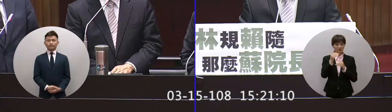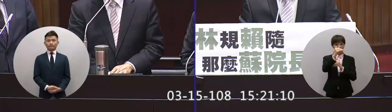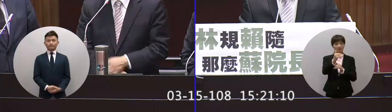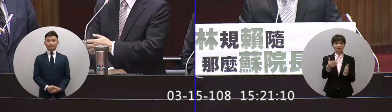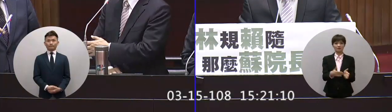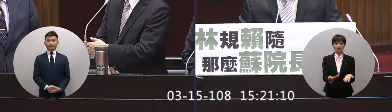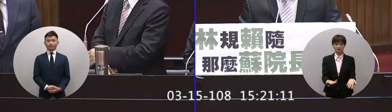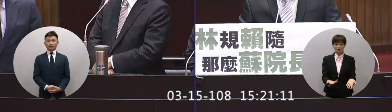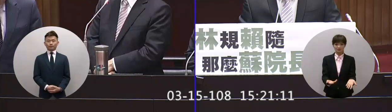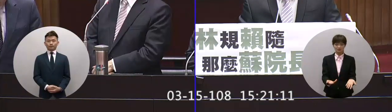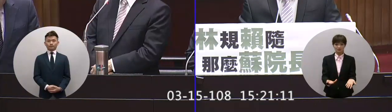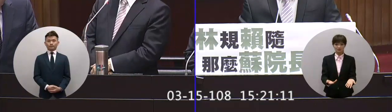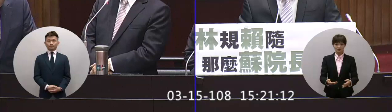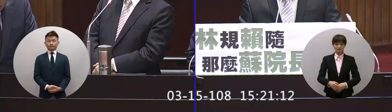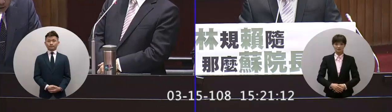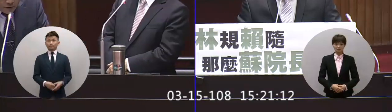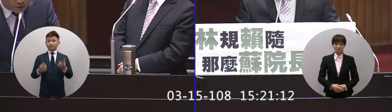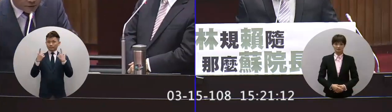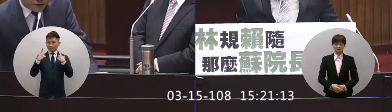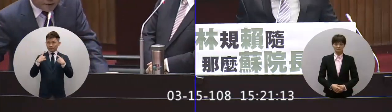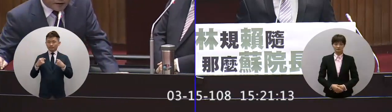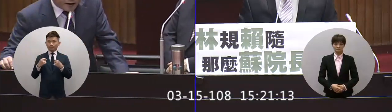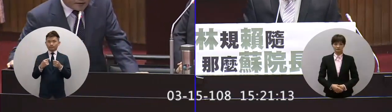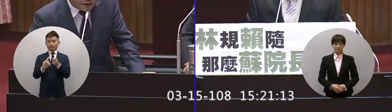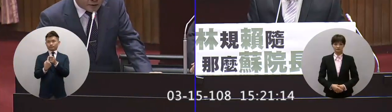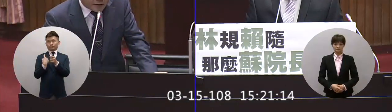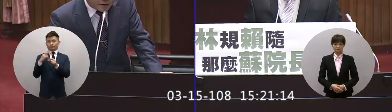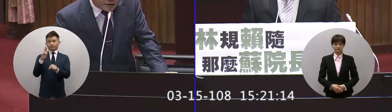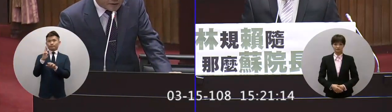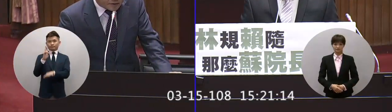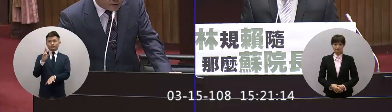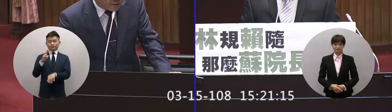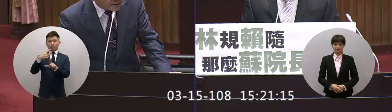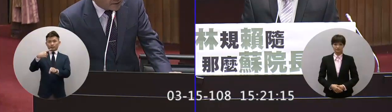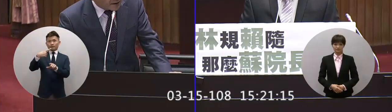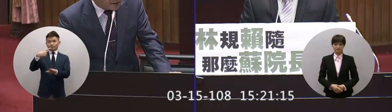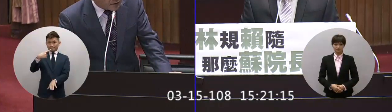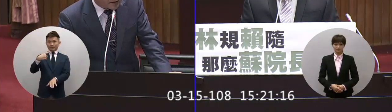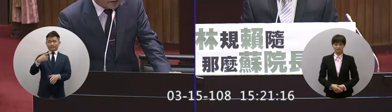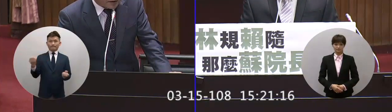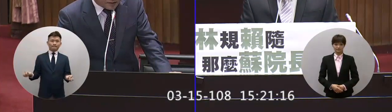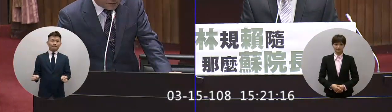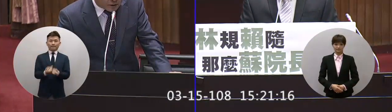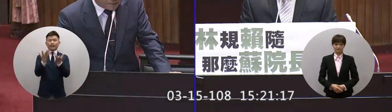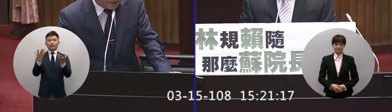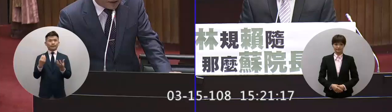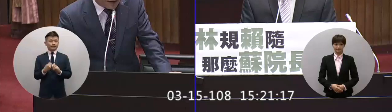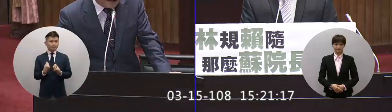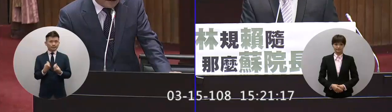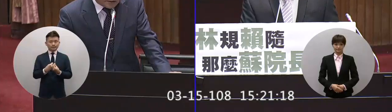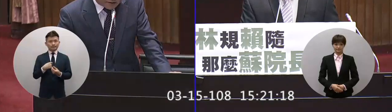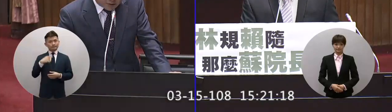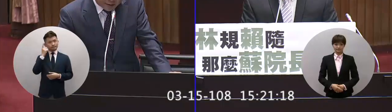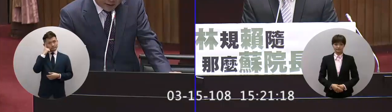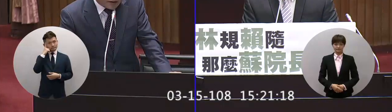了、 啊。是我来回答。本来是到去年底哈，要1月底的时候就发生这样的问题，所以我们特别把